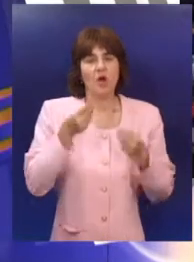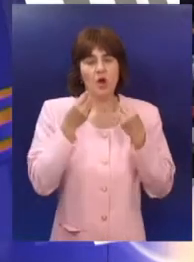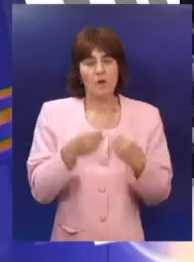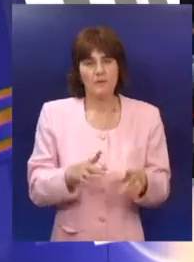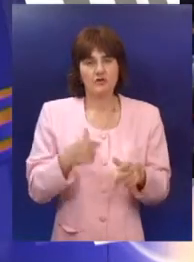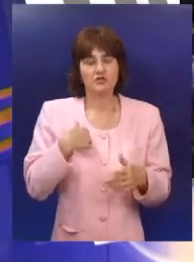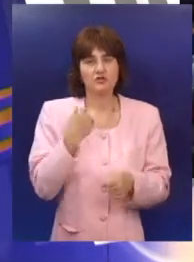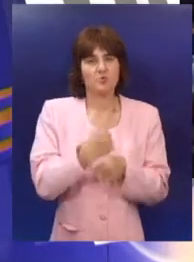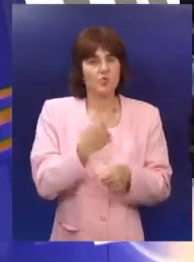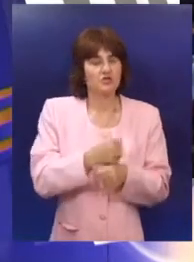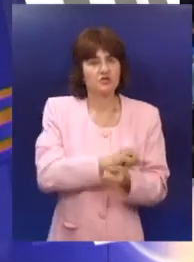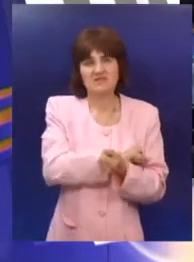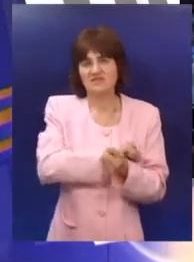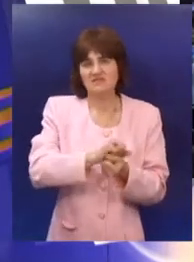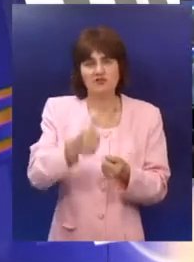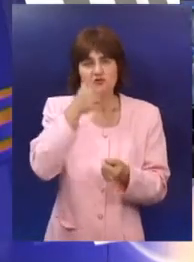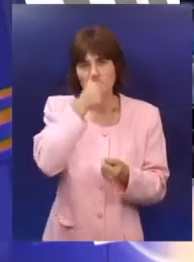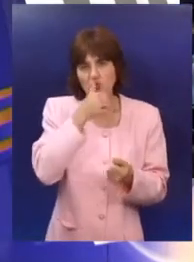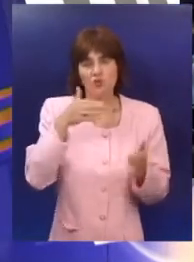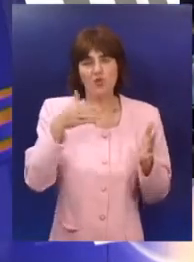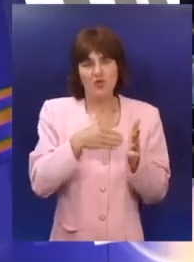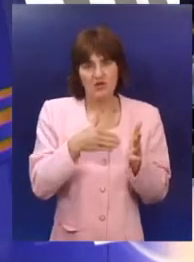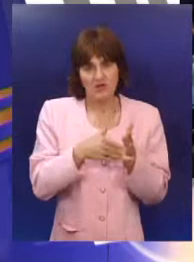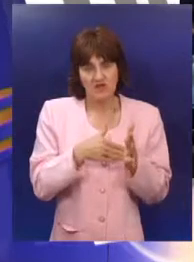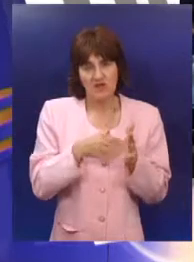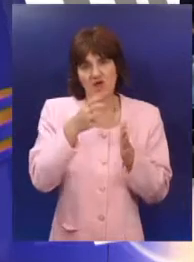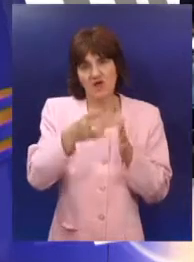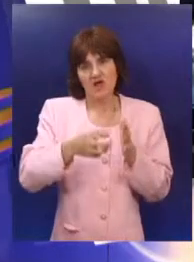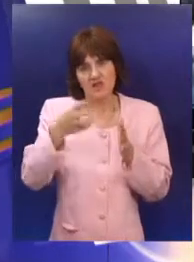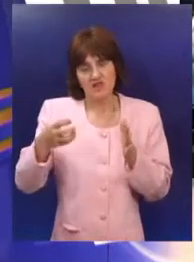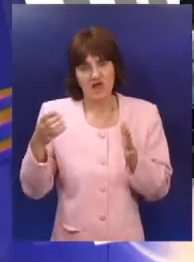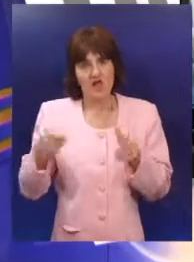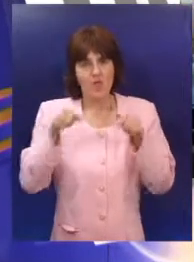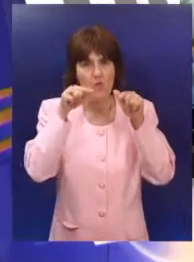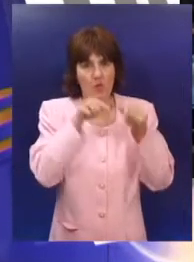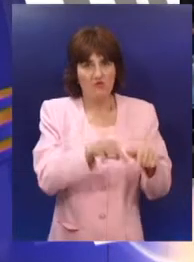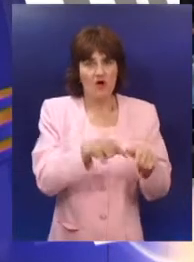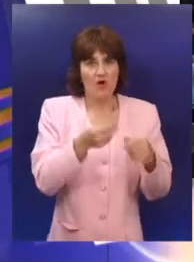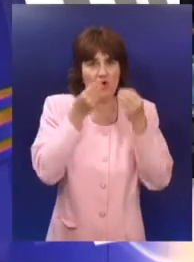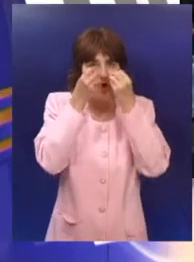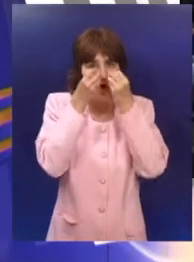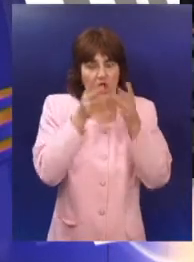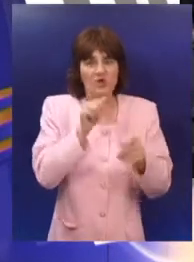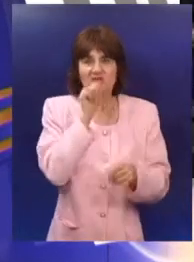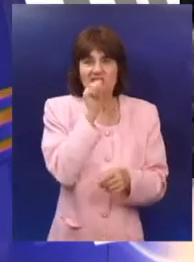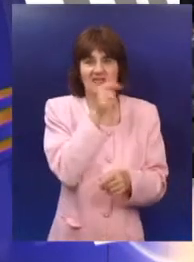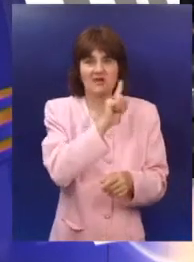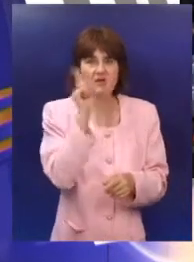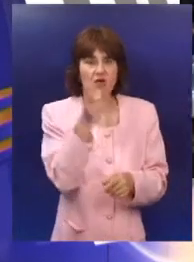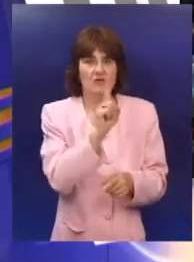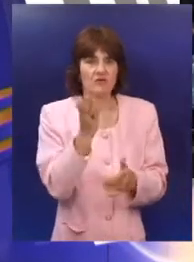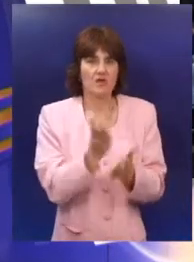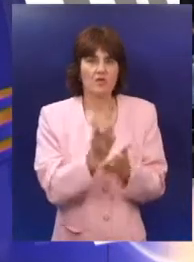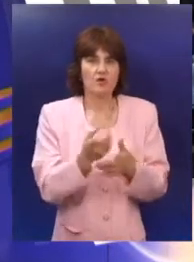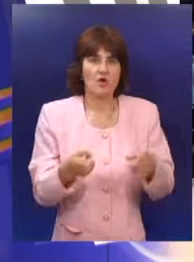i svoje obećanje da ćemo učiniti sve što je u našoj moći da se ovako zlo nikada, nigde i nikom ne